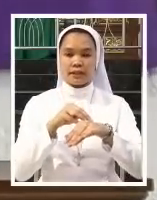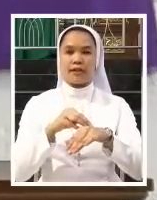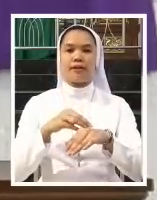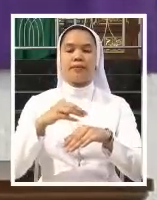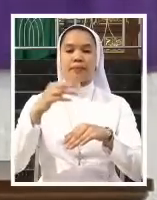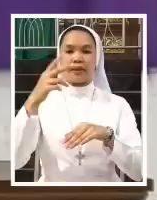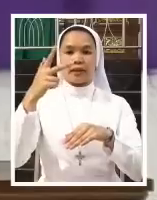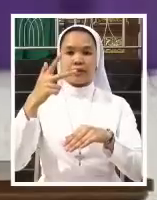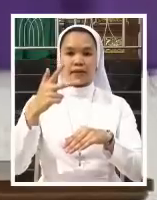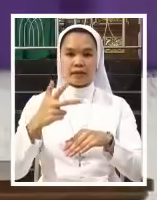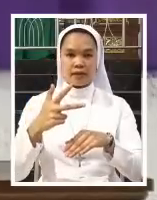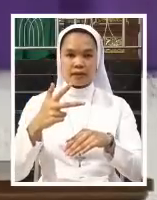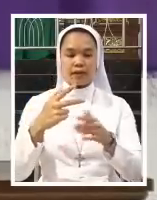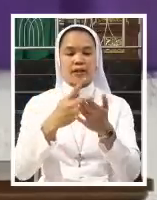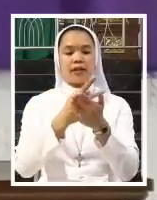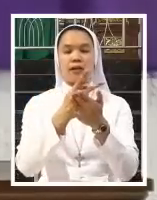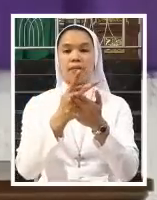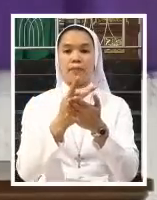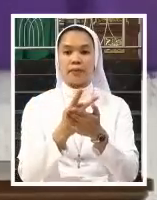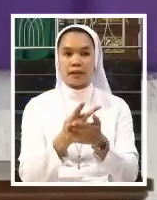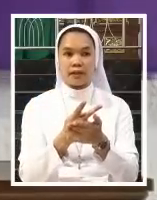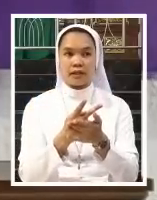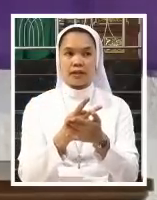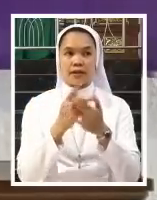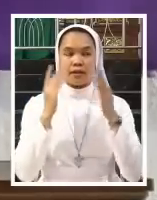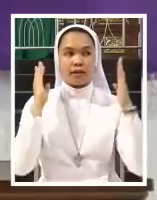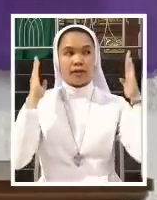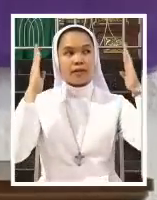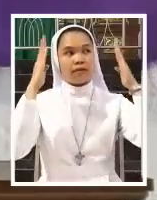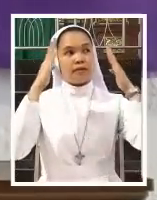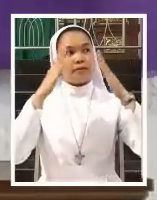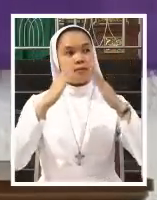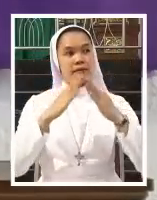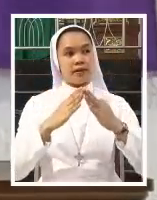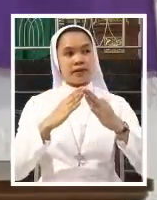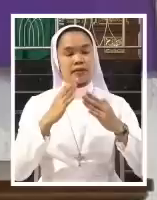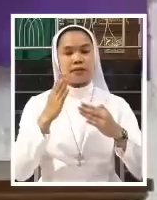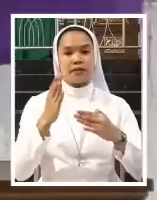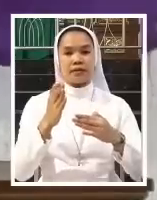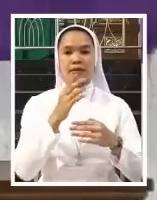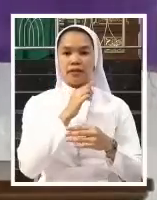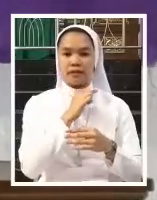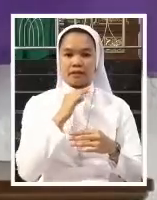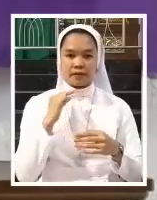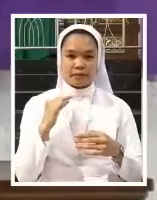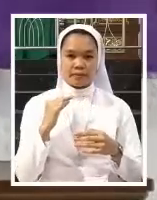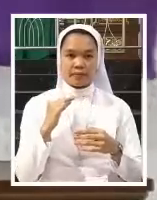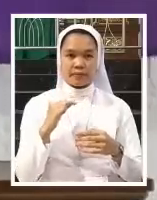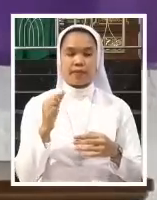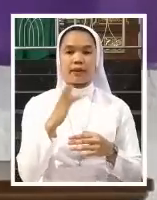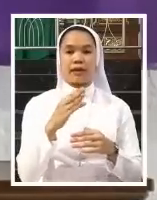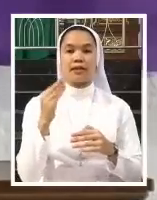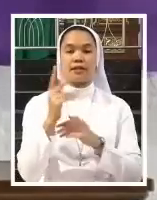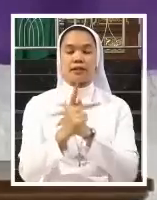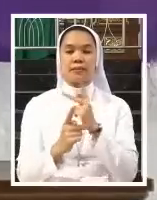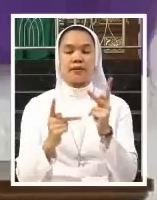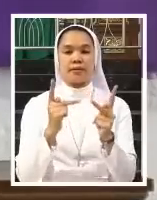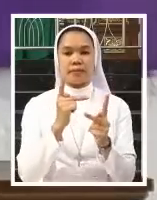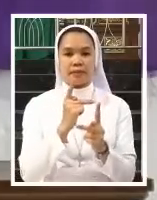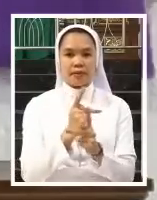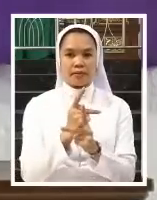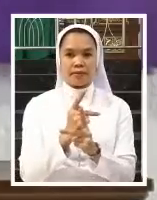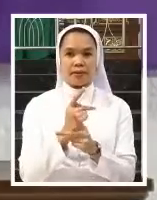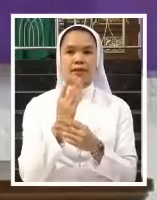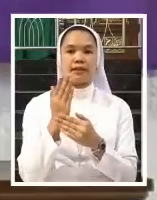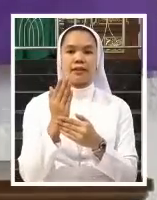ikatulo, hahagadon man kan arsobispo sa iyang mga padi asin sa mga tao na siya